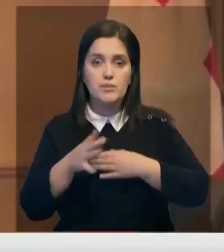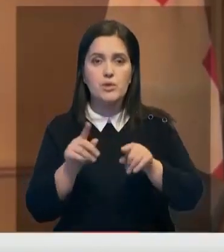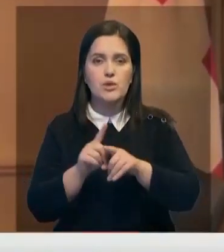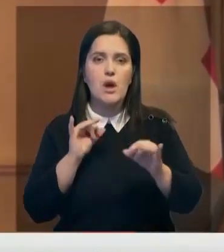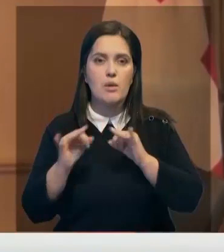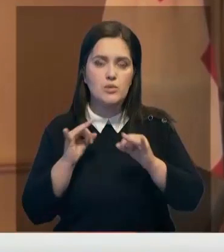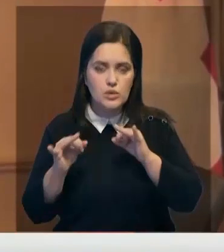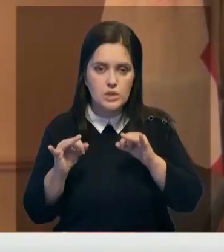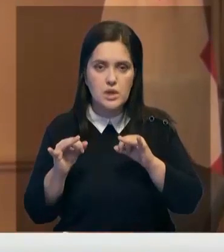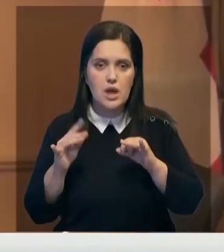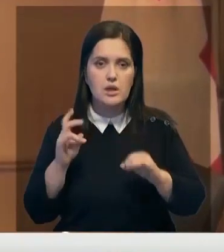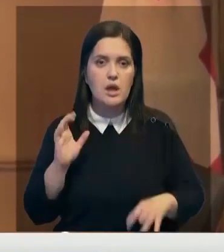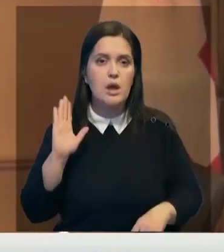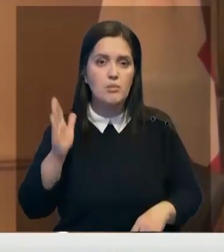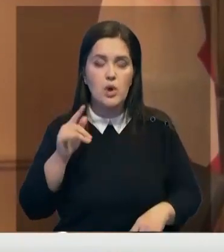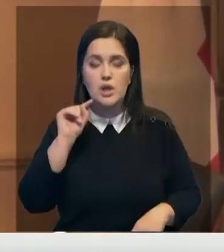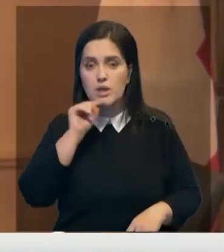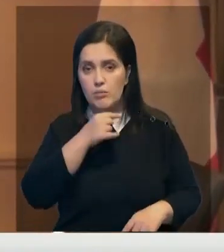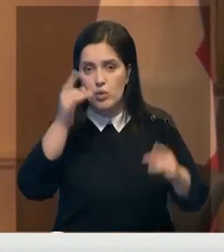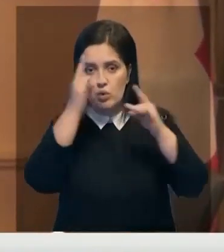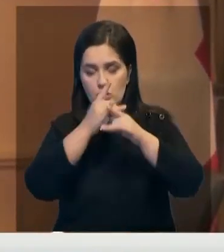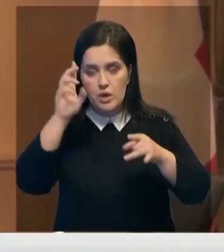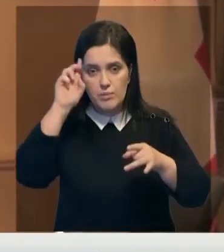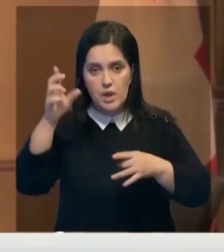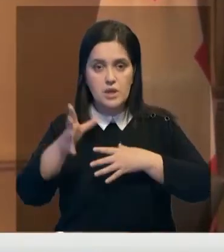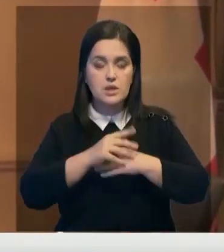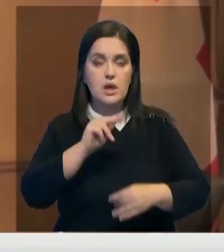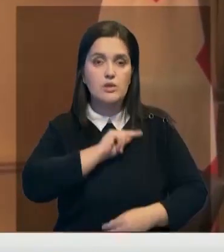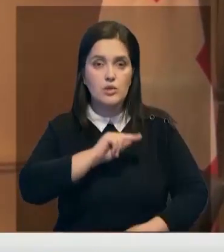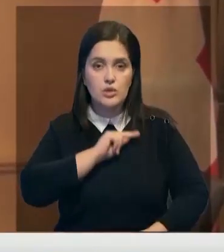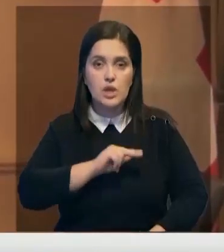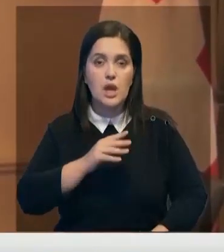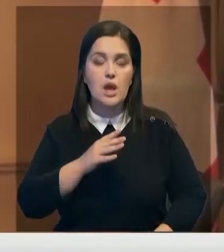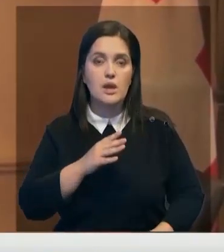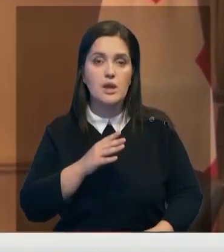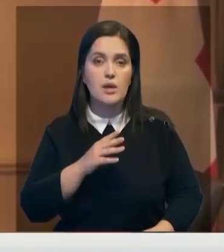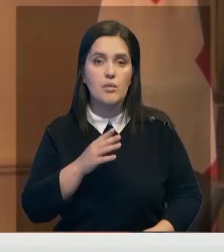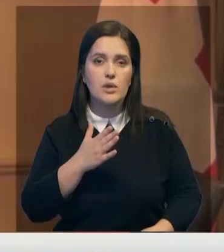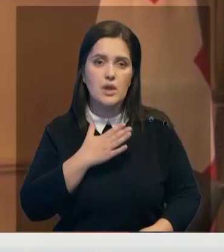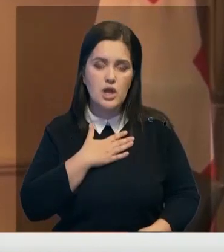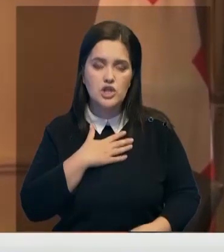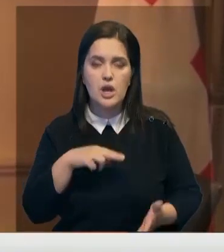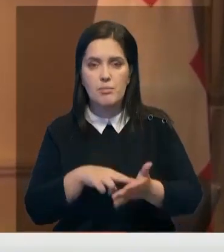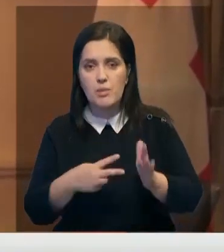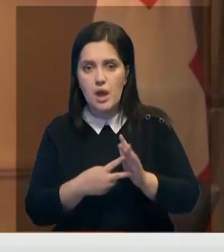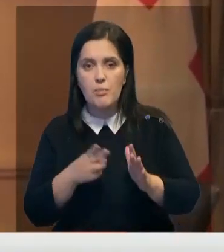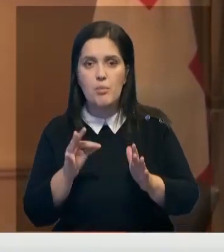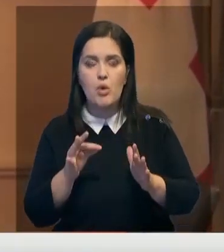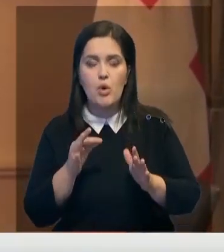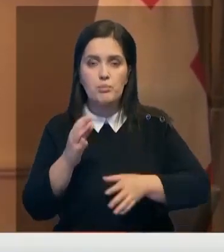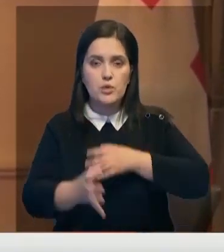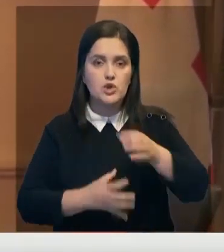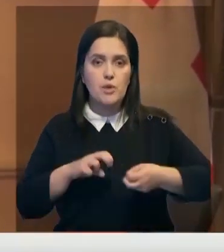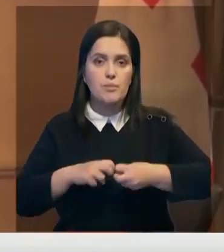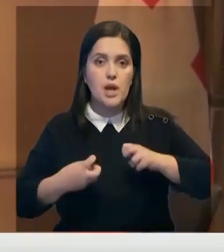обсудили перспективы экономического, культурно-гуманитарного сотрудничества, наши позиции по актуальным международным проблемам. Понятно,